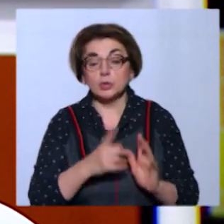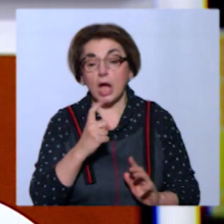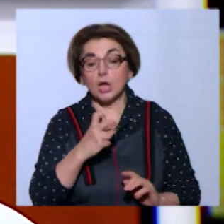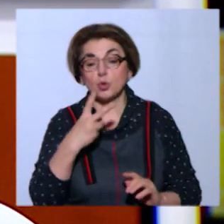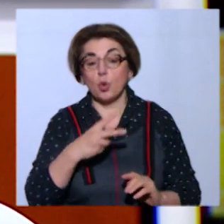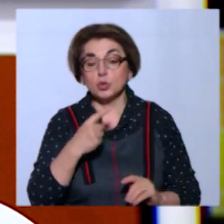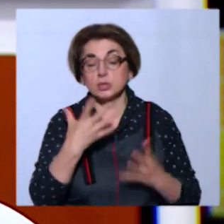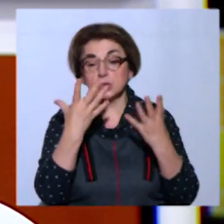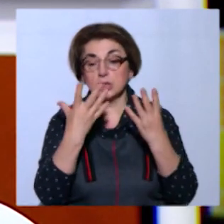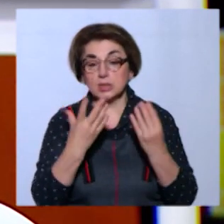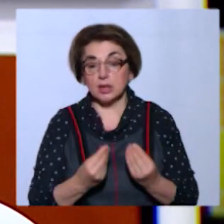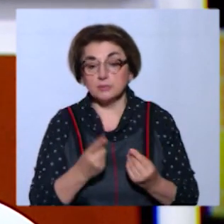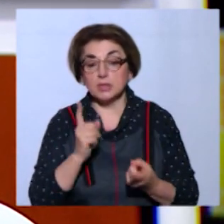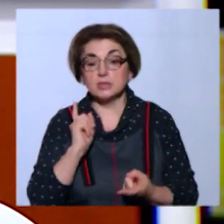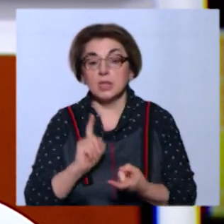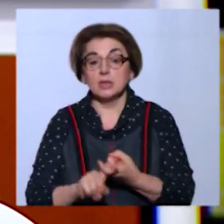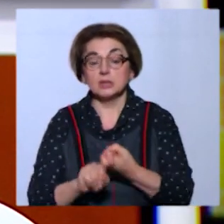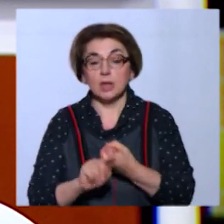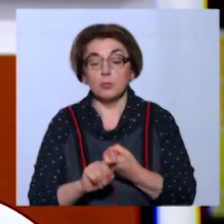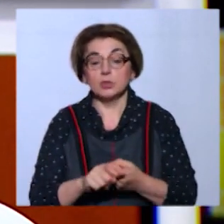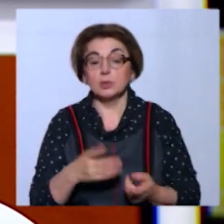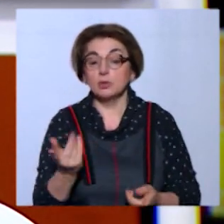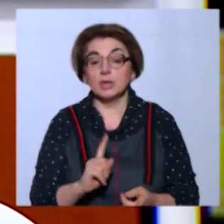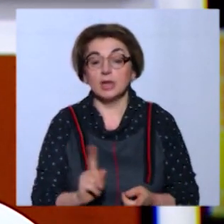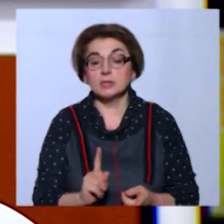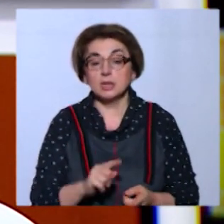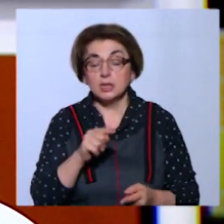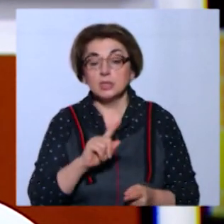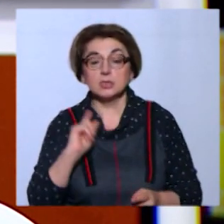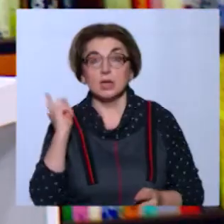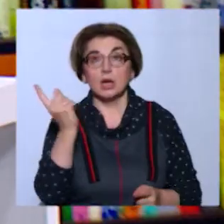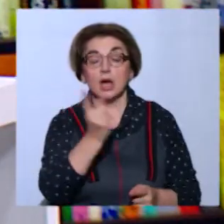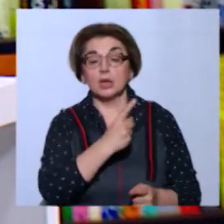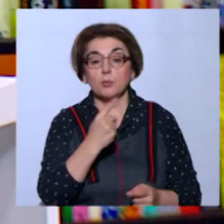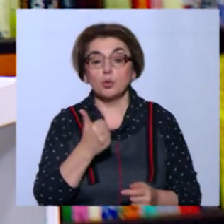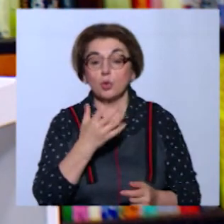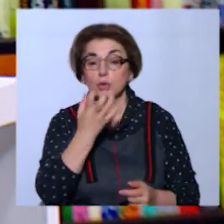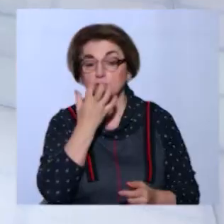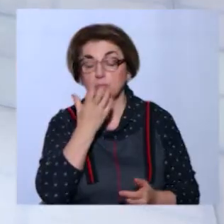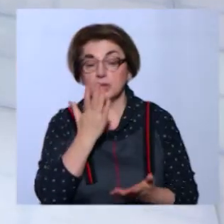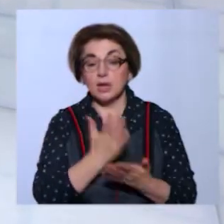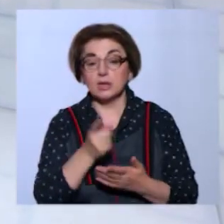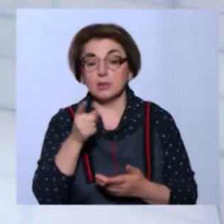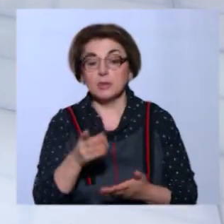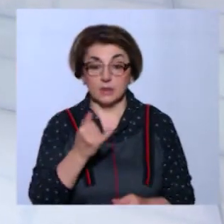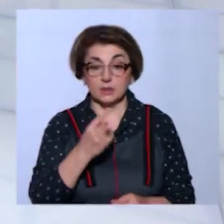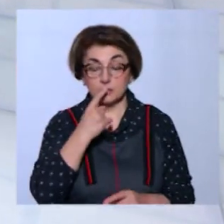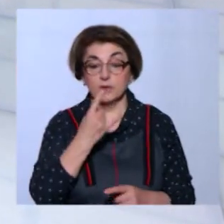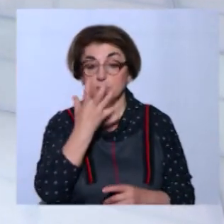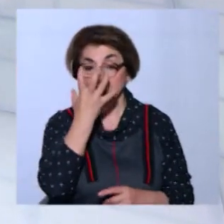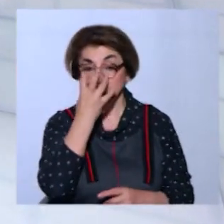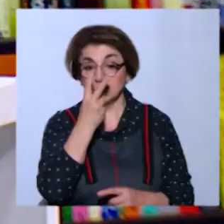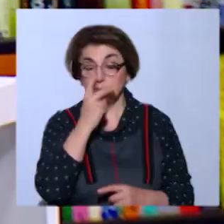ეს დამოკიდებულია რამდენად თბილი იქნება გარემო, რომელშიც ის არსებობს. აი ახლა თქვენ სურათზე